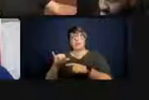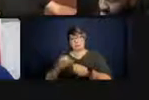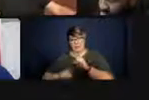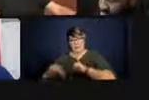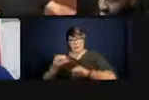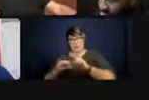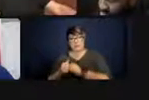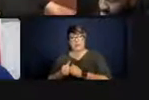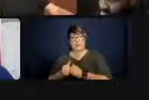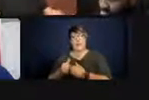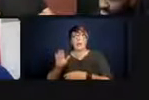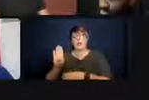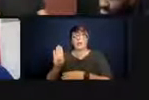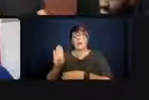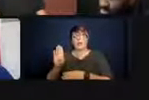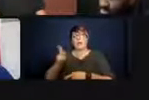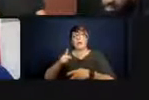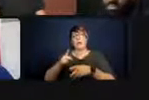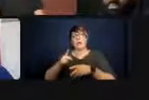هنا